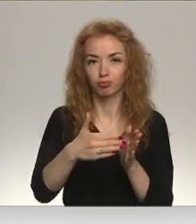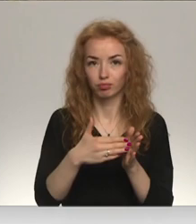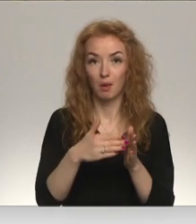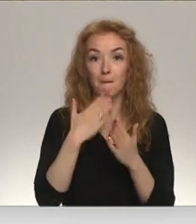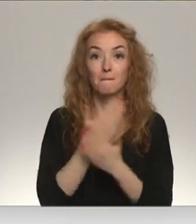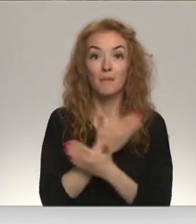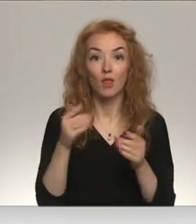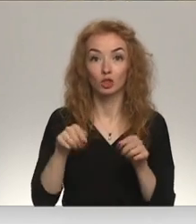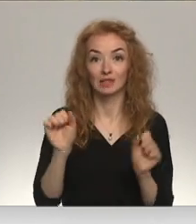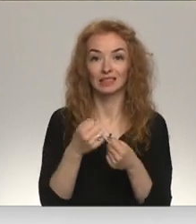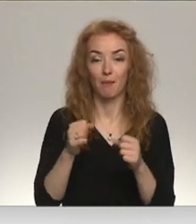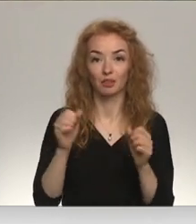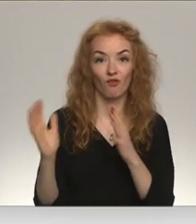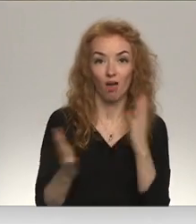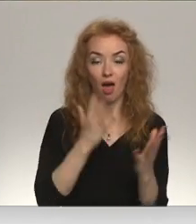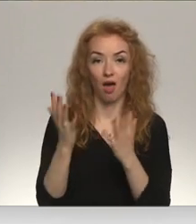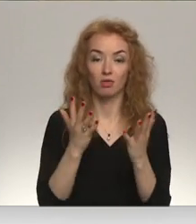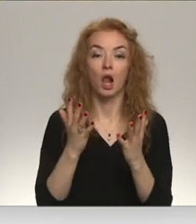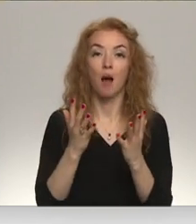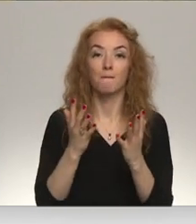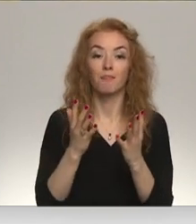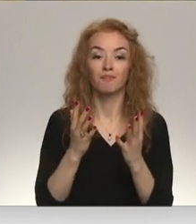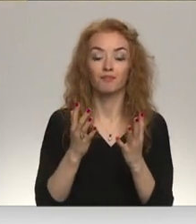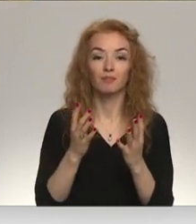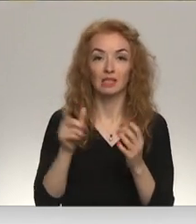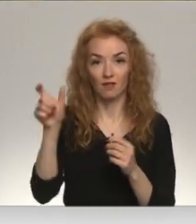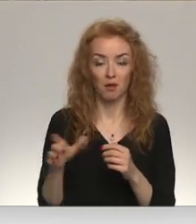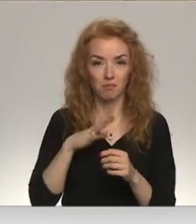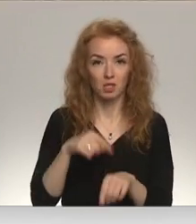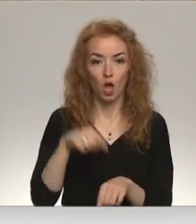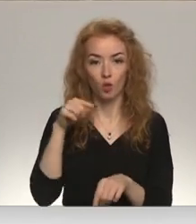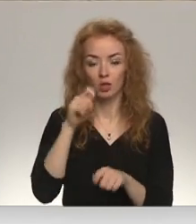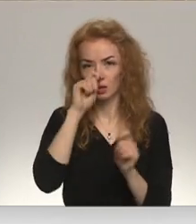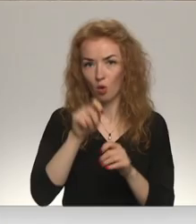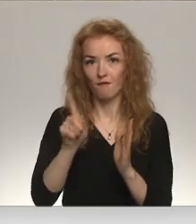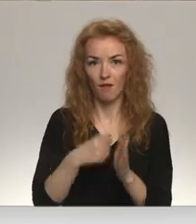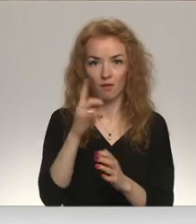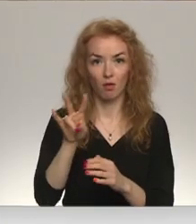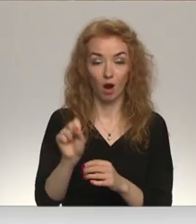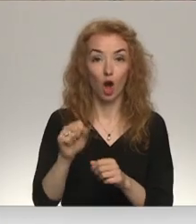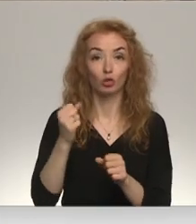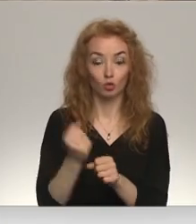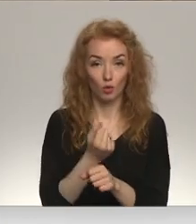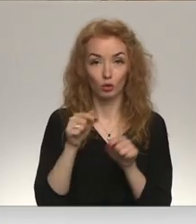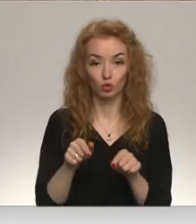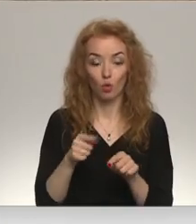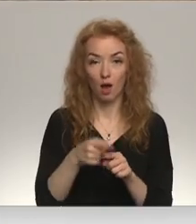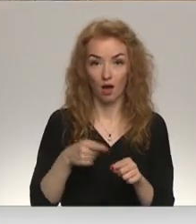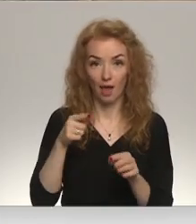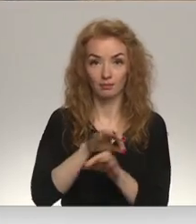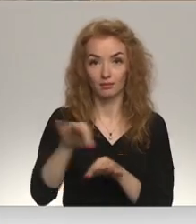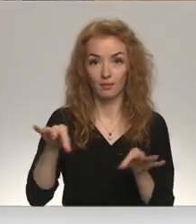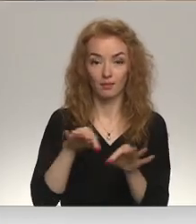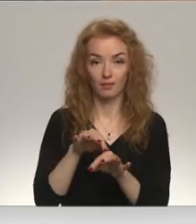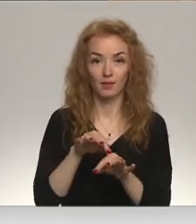pēdējām šīs ziemas vētrām Jānim Dambītim bija sajūta, ka atkal zaudēts vismaz hektārs. Šoreiz unikālo dabas objektu mērīja